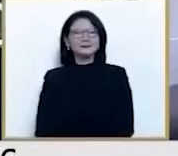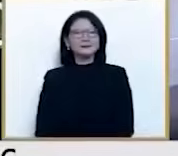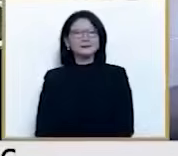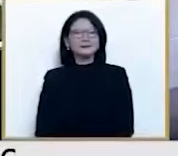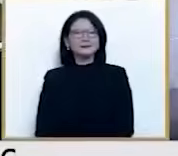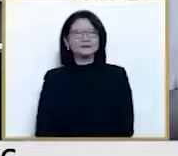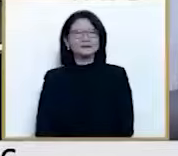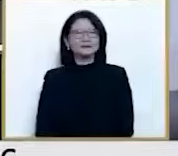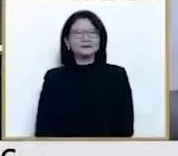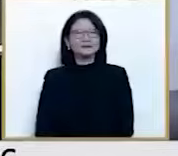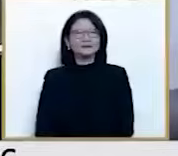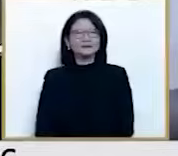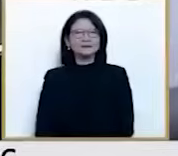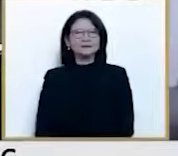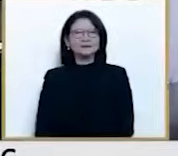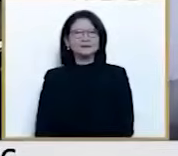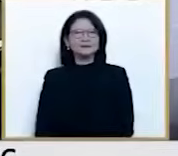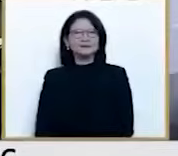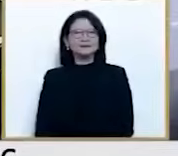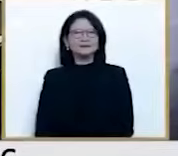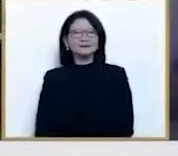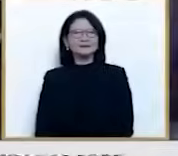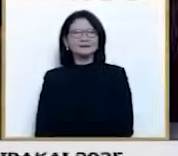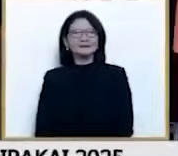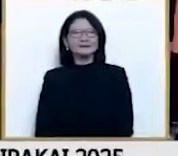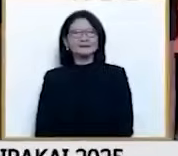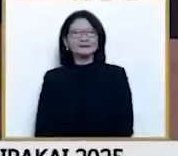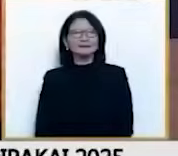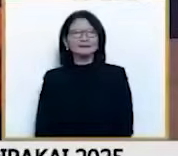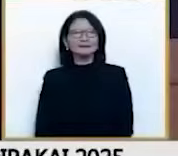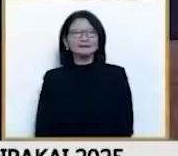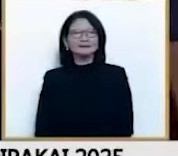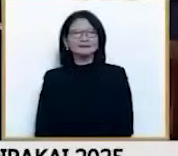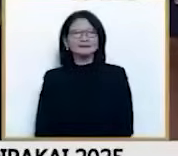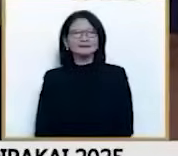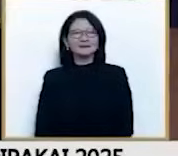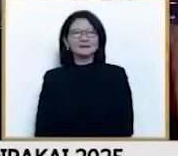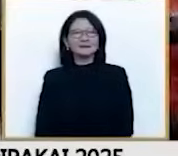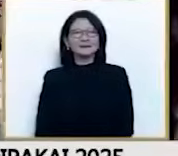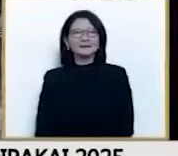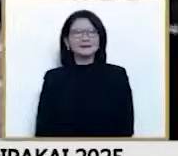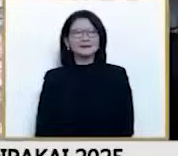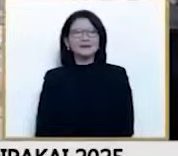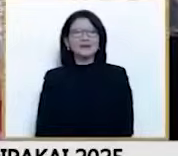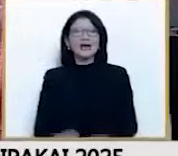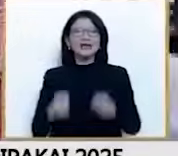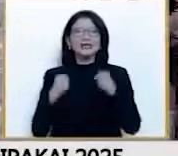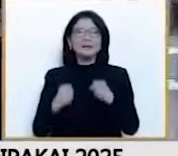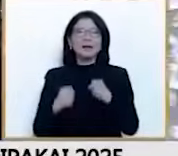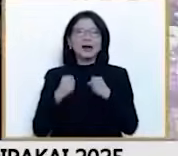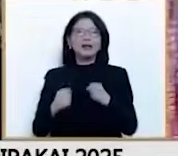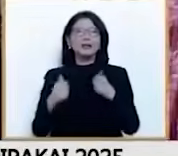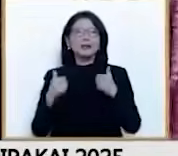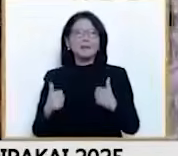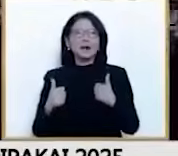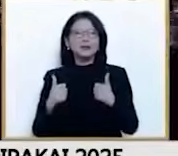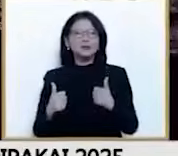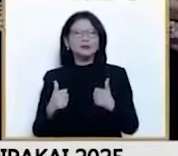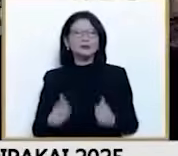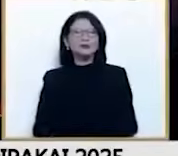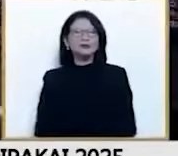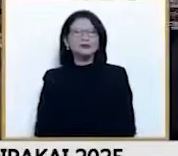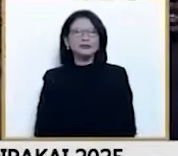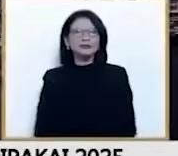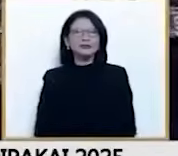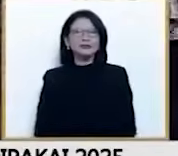Baik, berikan senyum terbaik juga dari semuanya dari atas panggung dan juga semangat yang luar biasa.